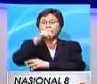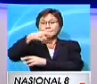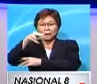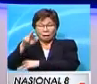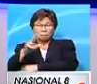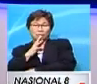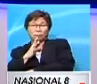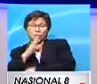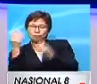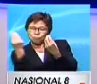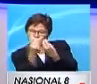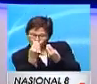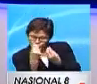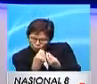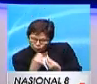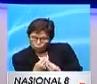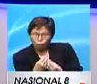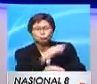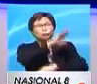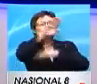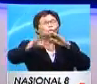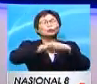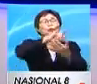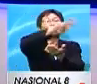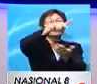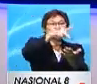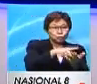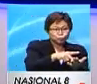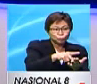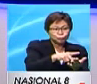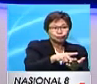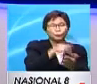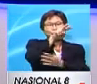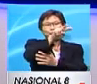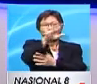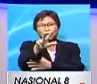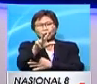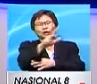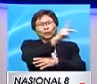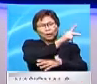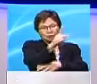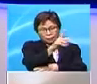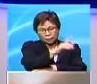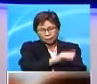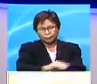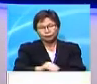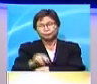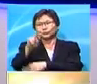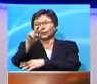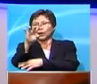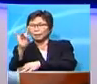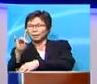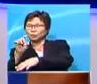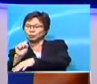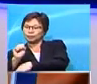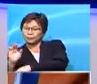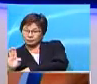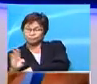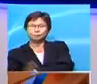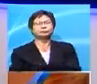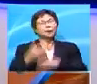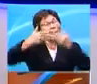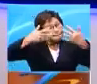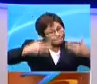Raya pengiraan dilakukan di kesemua pusat pengundian iaitu 23 di Kuala kangsar dan 28 di sungai besar dan